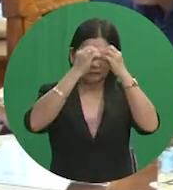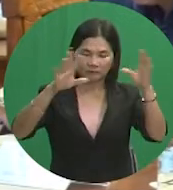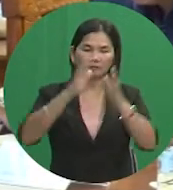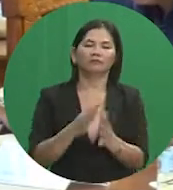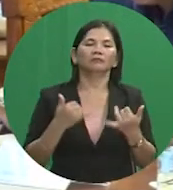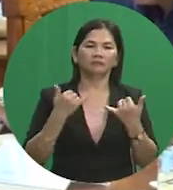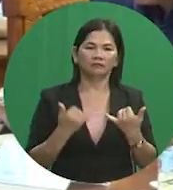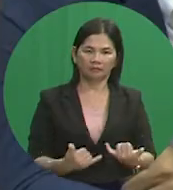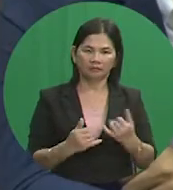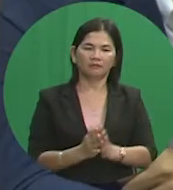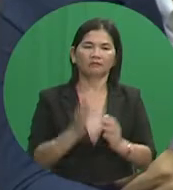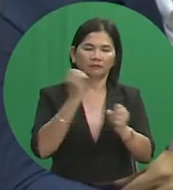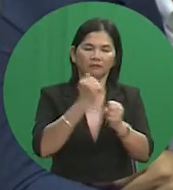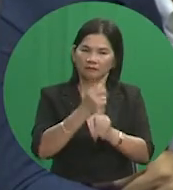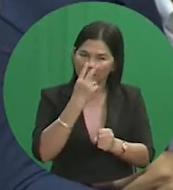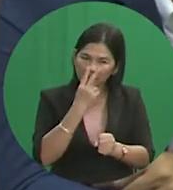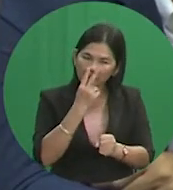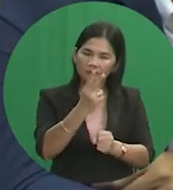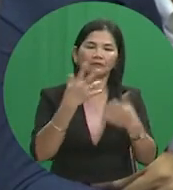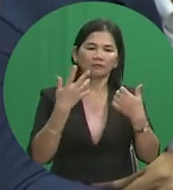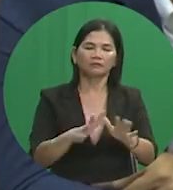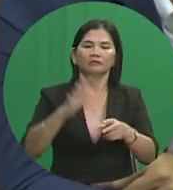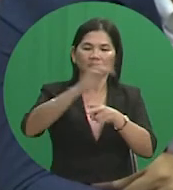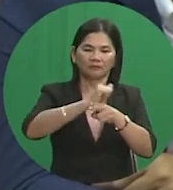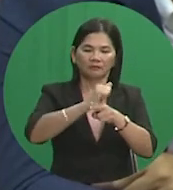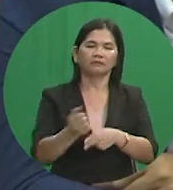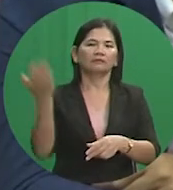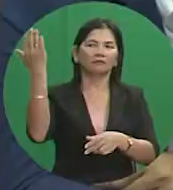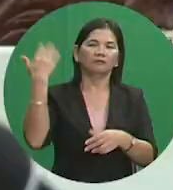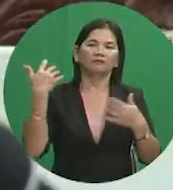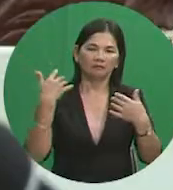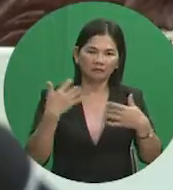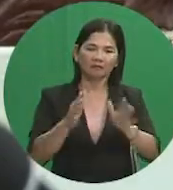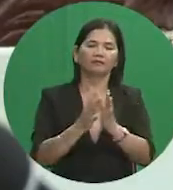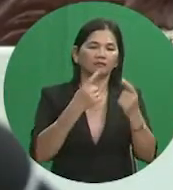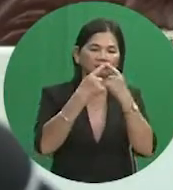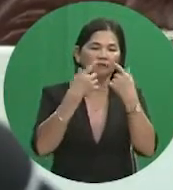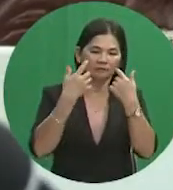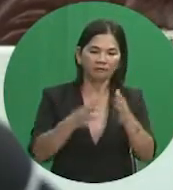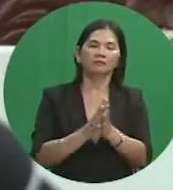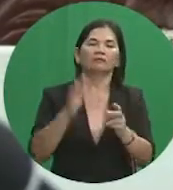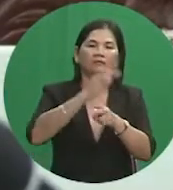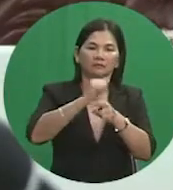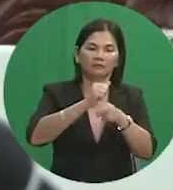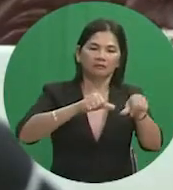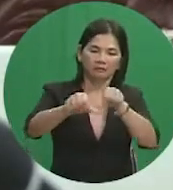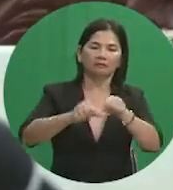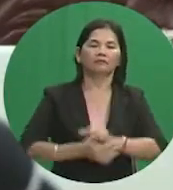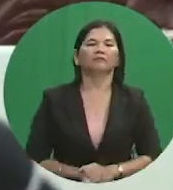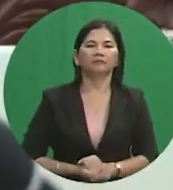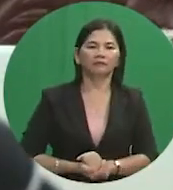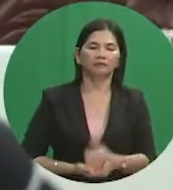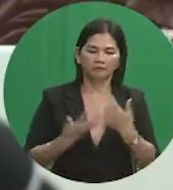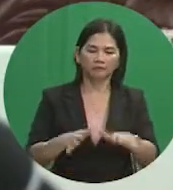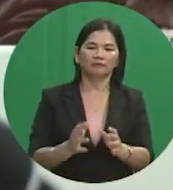លនេះគឺដើម្បីធ្វើការពិនិត្យការងារដែលបានអនុវត្តនាពេលកន្លងមកនិងពិភាក្សាការងារដែលត្រូវអនុវត្តបន្តទៅមុខទៀត